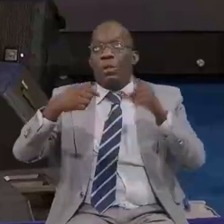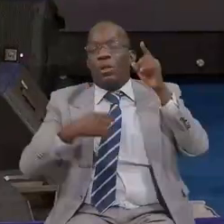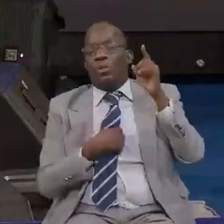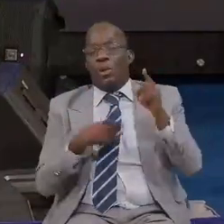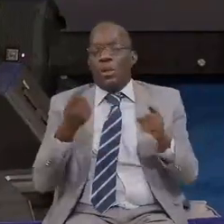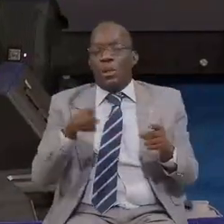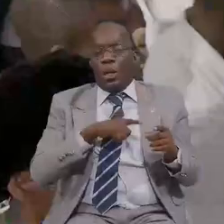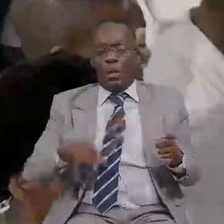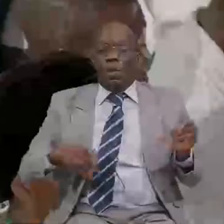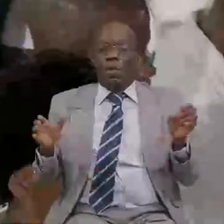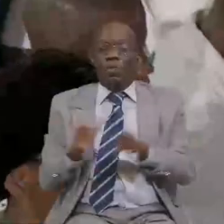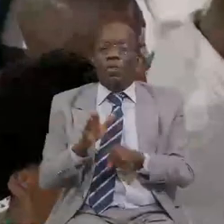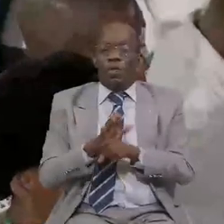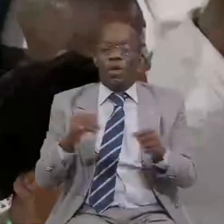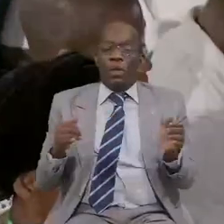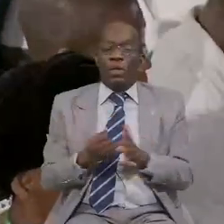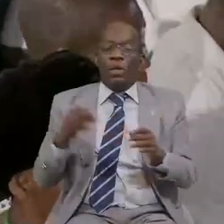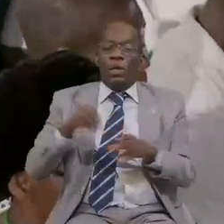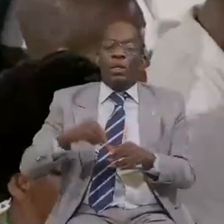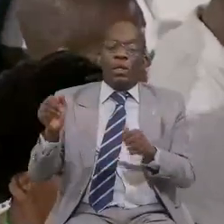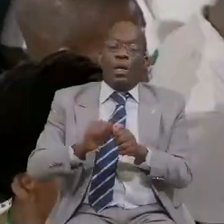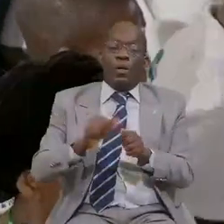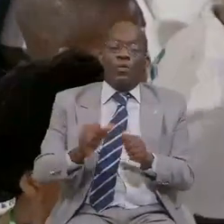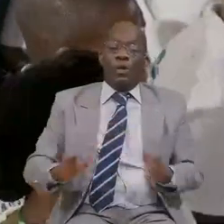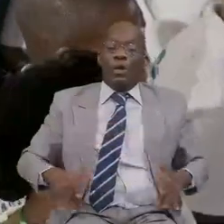Dieu l'accomplit dans chaque vie. En